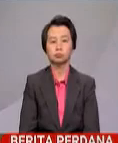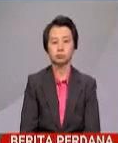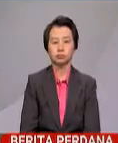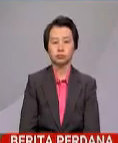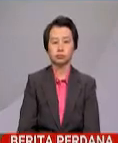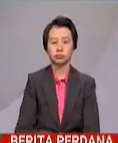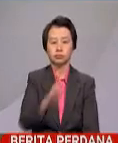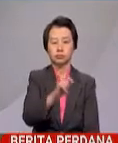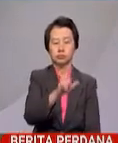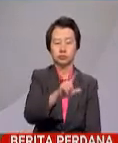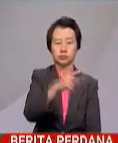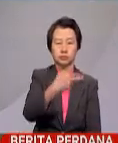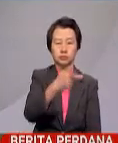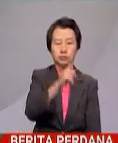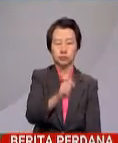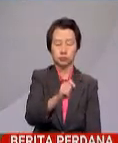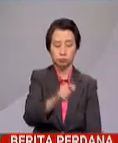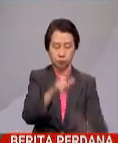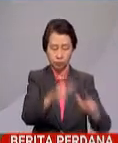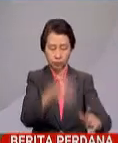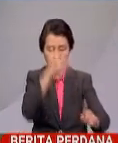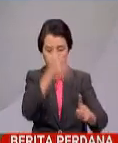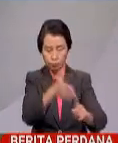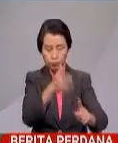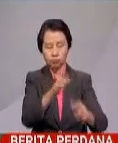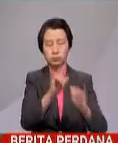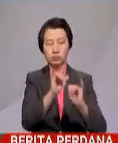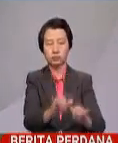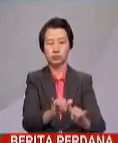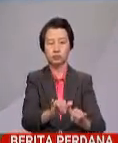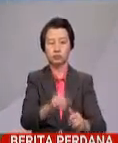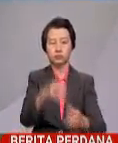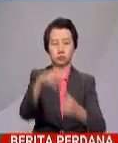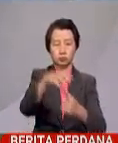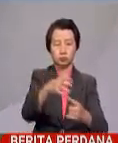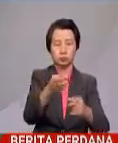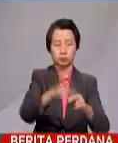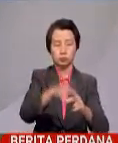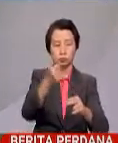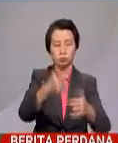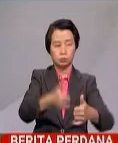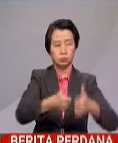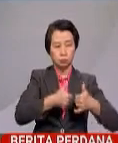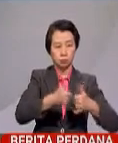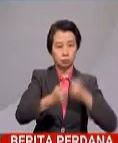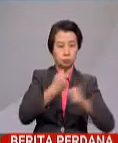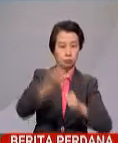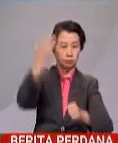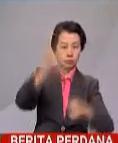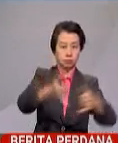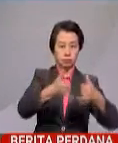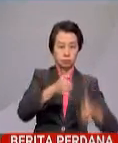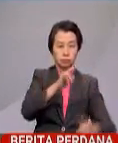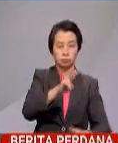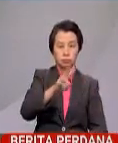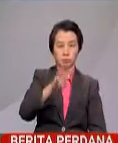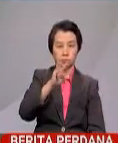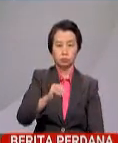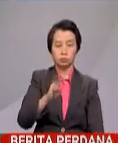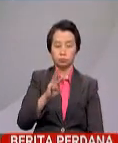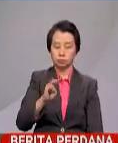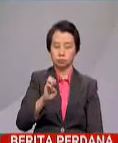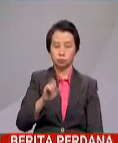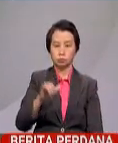Selain itu, TLHT turut meletakkan sasaran untuk mengekalkan kejuaraan berganda yang dijulang tahun lalu, iaitu Piala Vivian